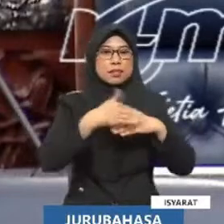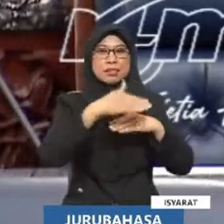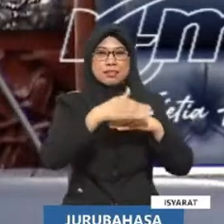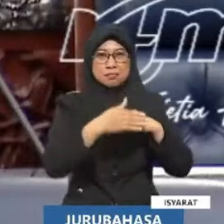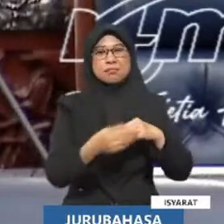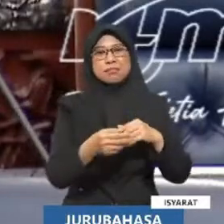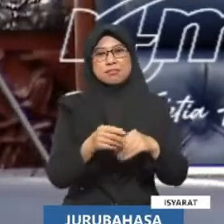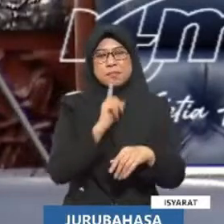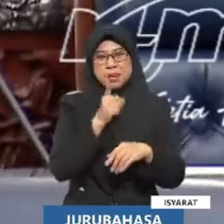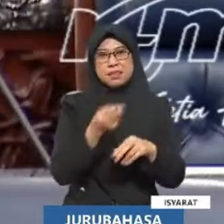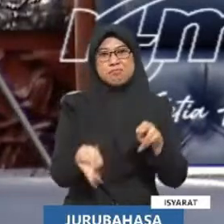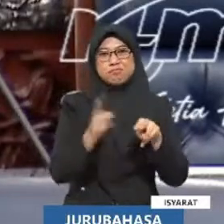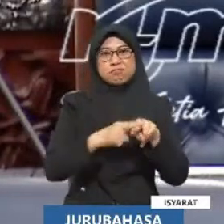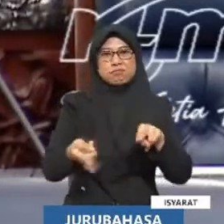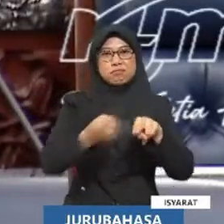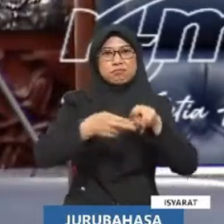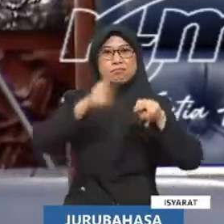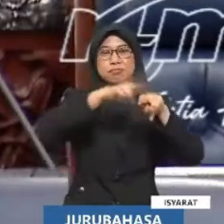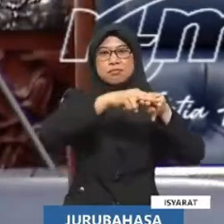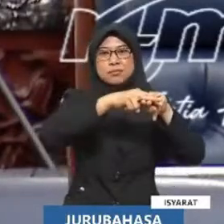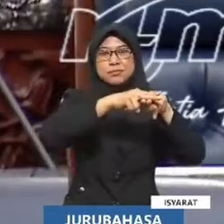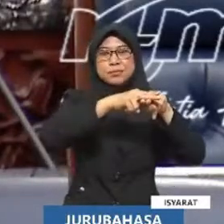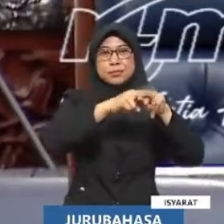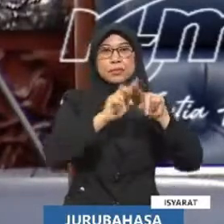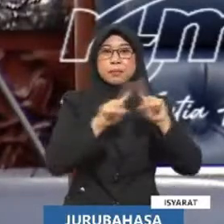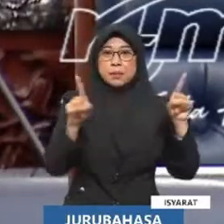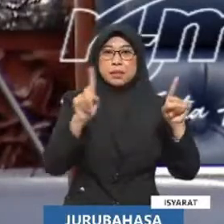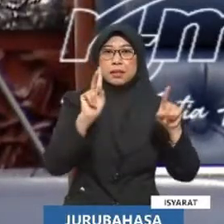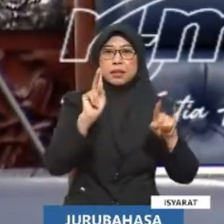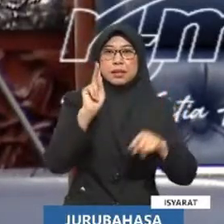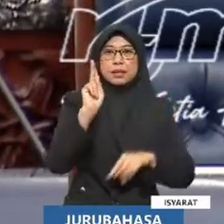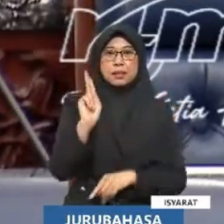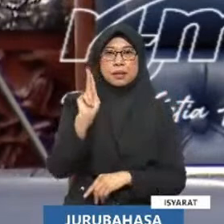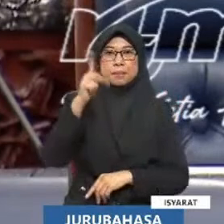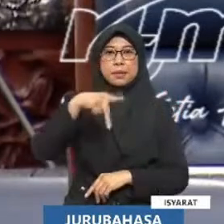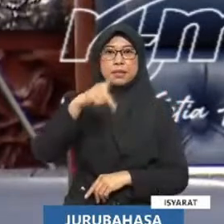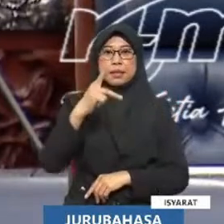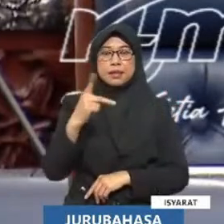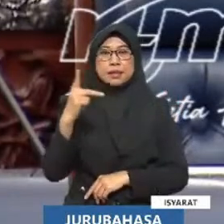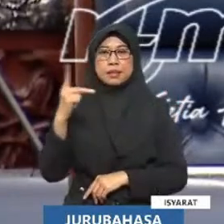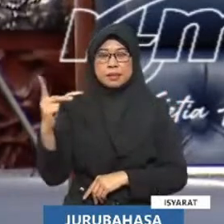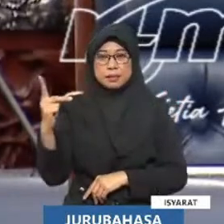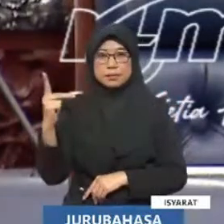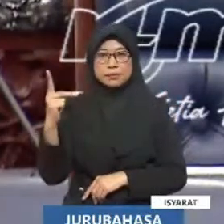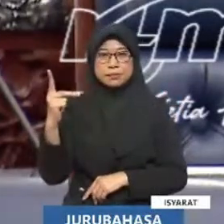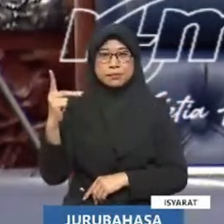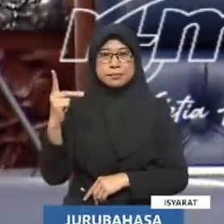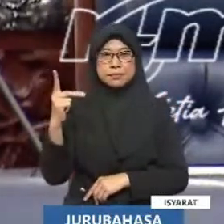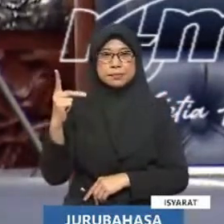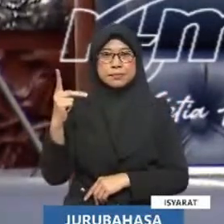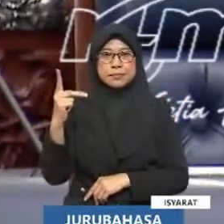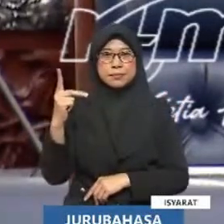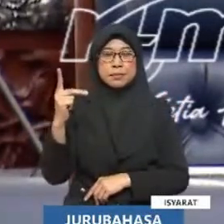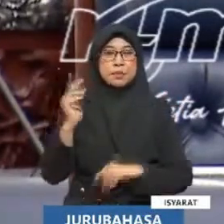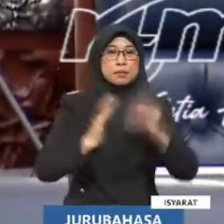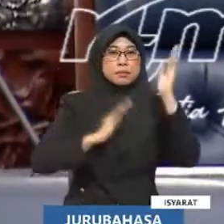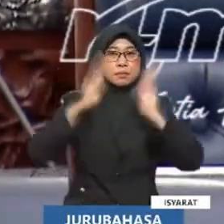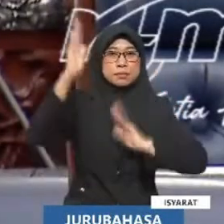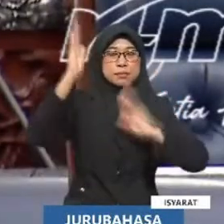meningkat pada keseluruhannya walaupun kepikir dibawa Insinyur mesin time